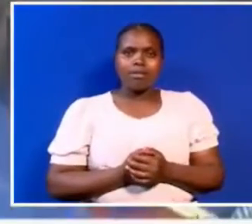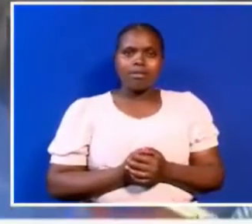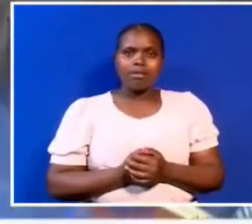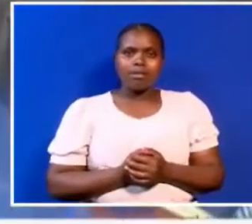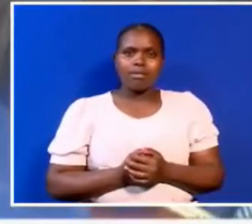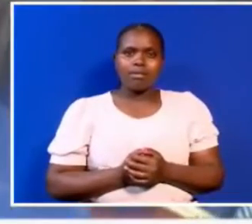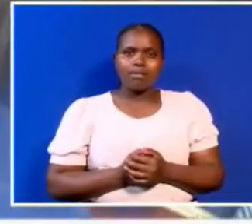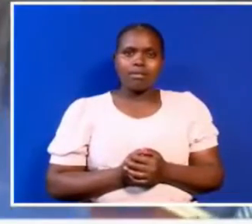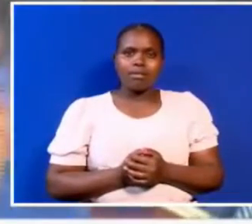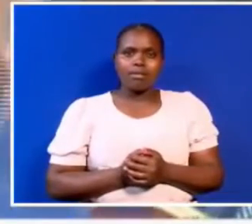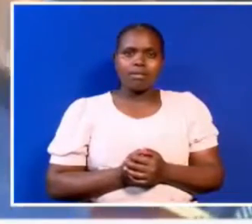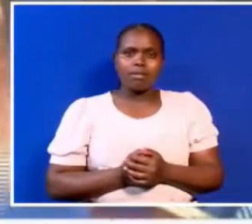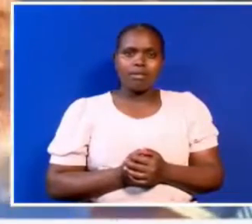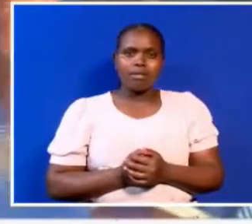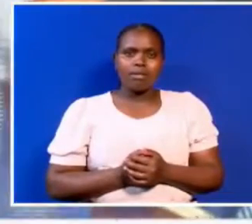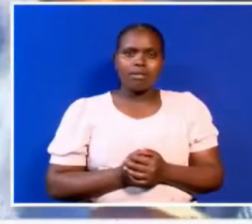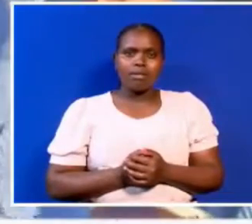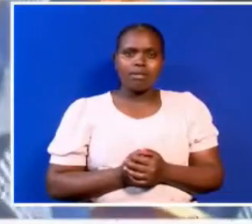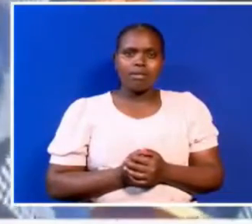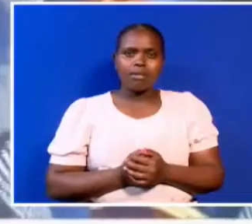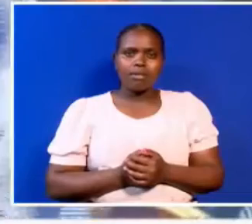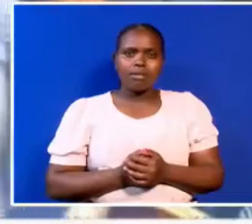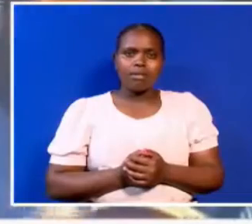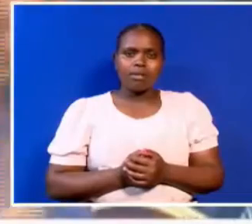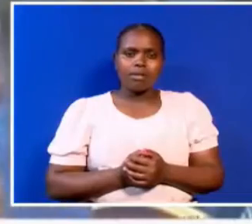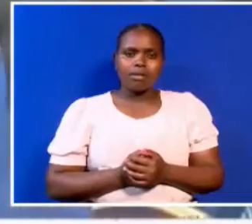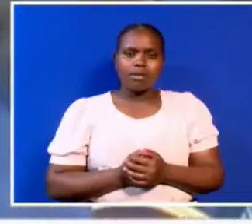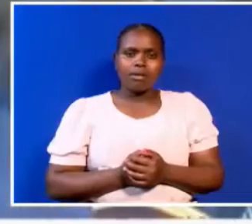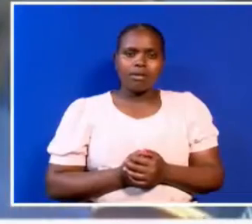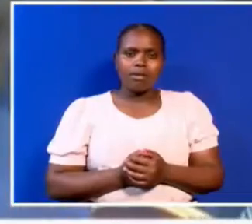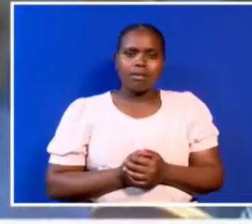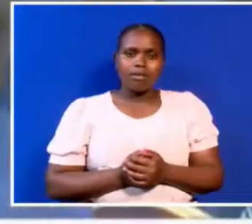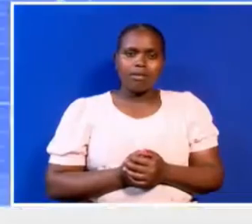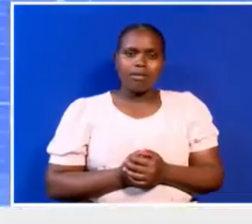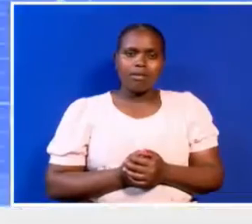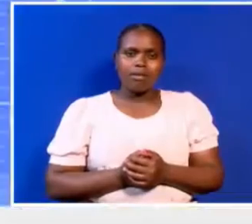mimi ni Dennis Munene. Hata Funyula tutachukua.